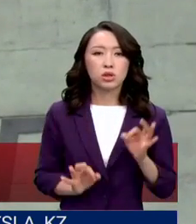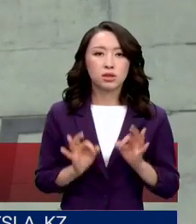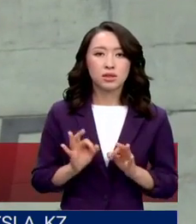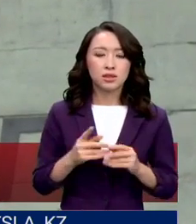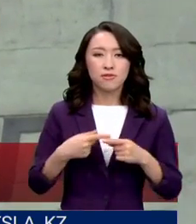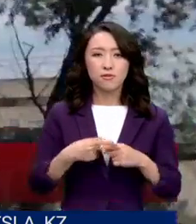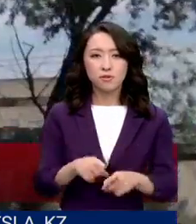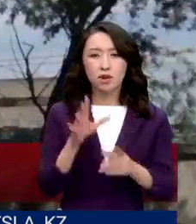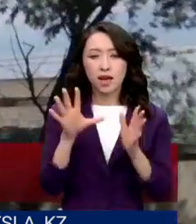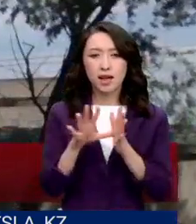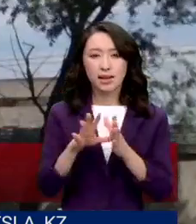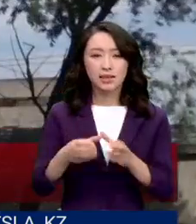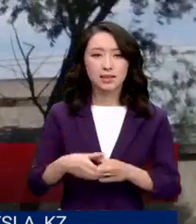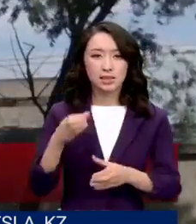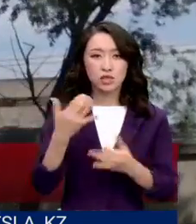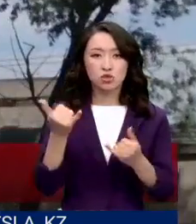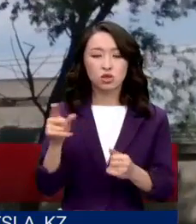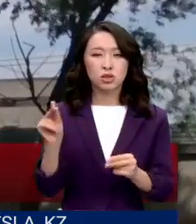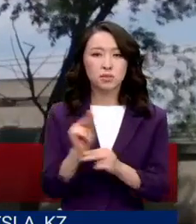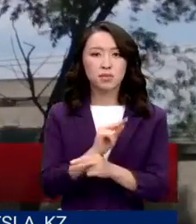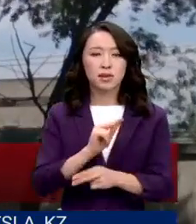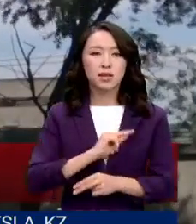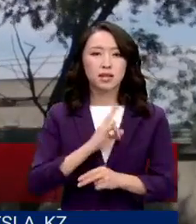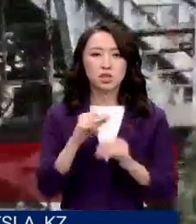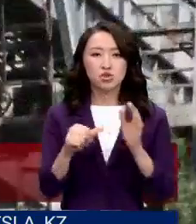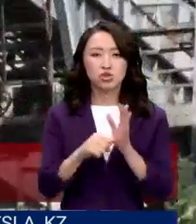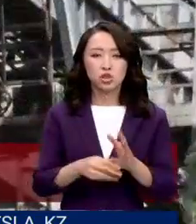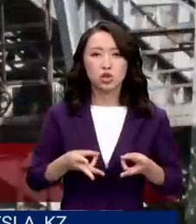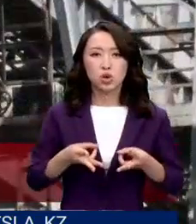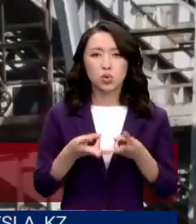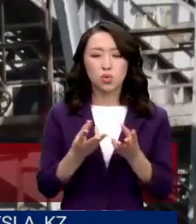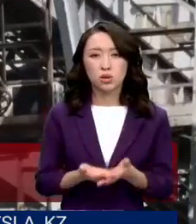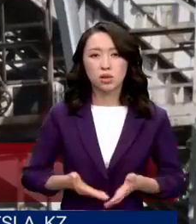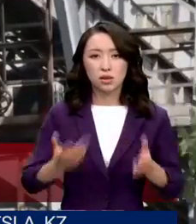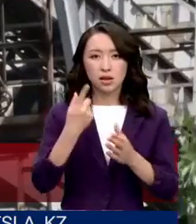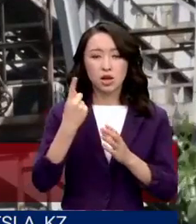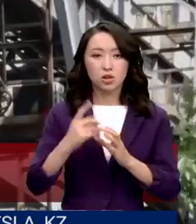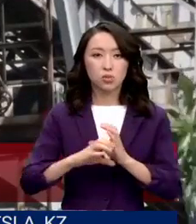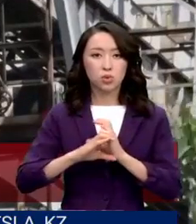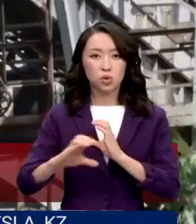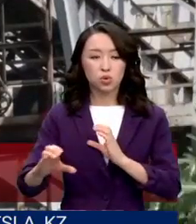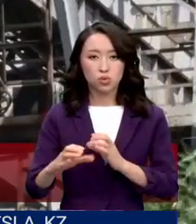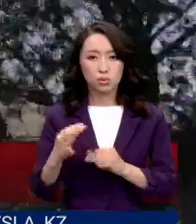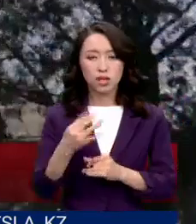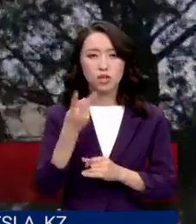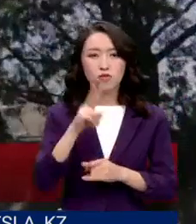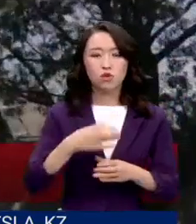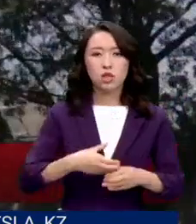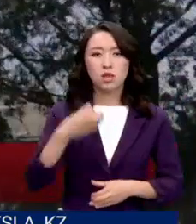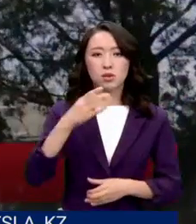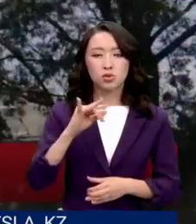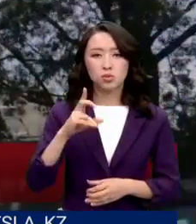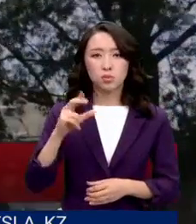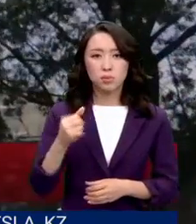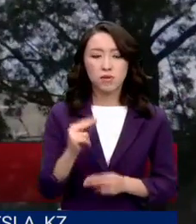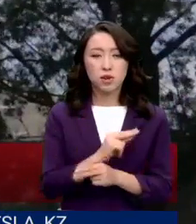функционирования теплоэлектроцентрали на станции проводятся работы на 6 котлоагрегатах, одном турбоагрегате и 2 дымовых трубах. В